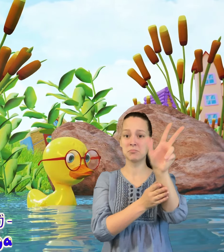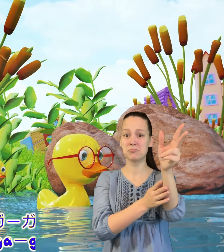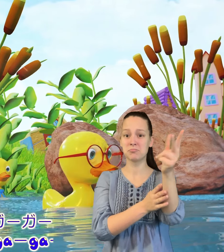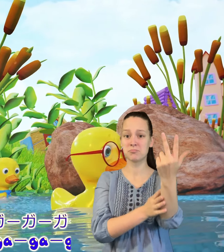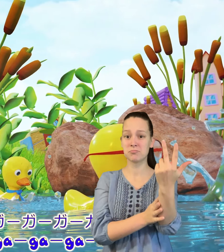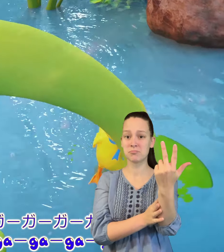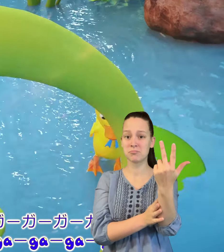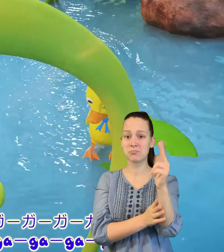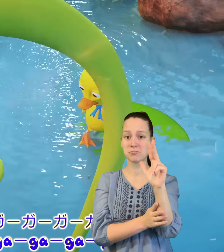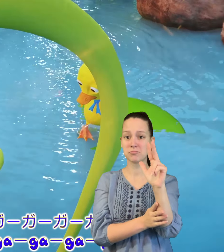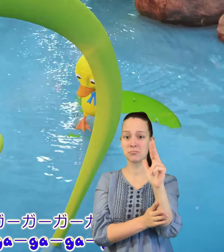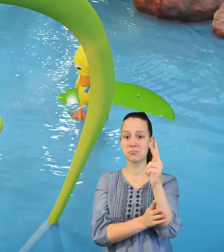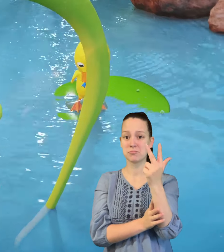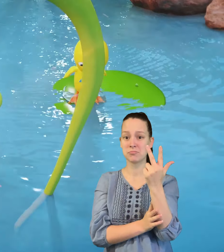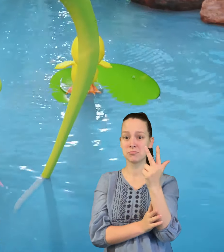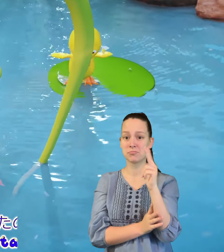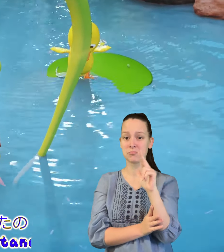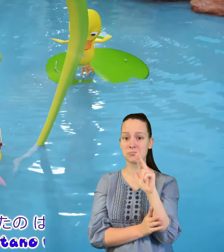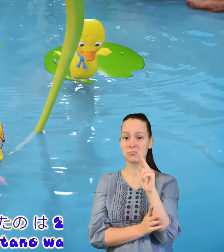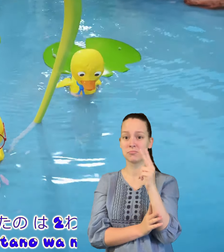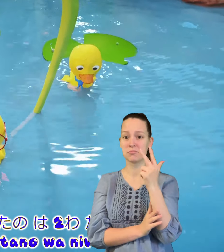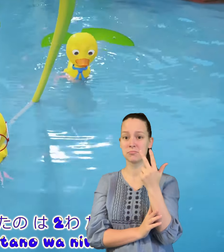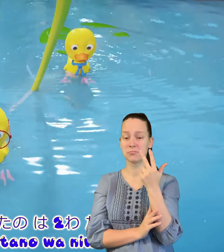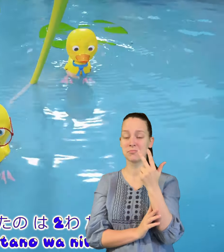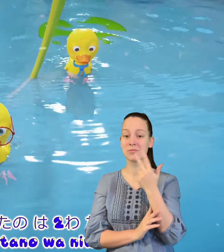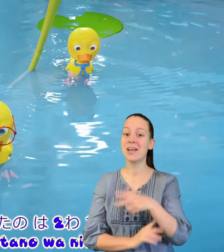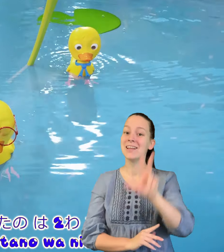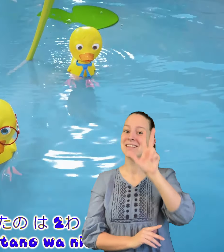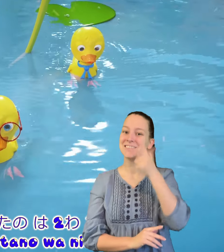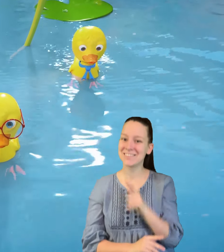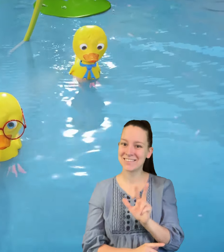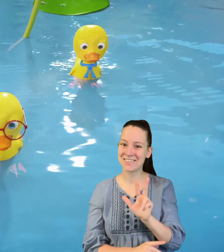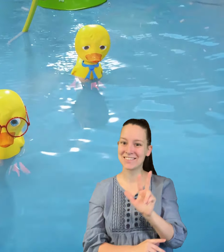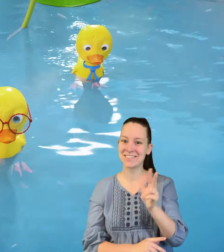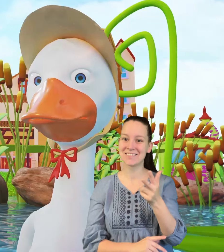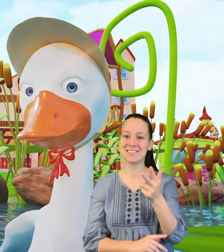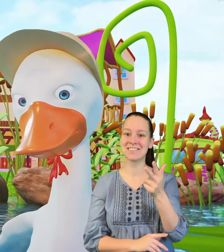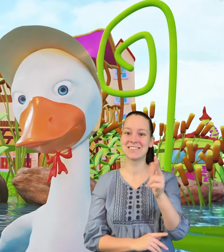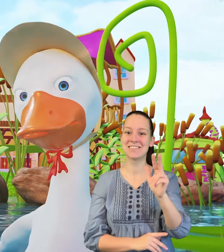だガガガガでも戻ってきたのは庭